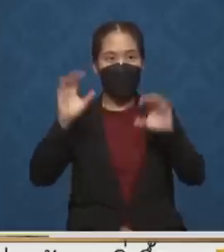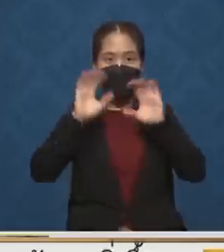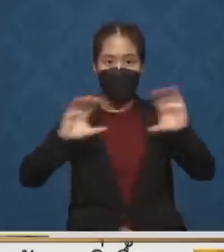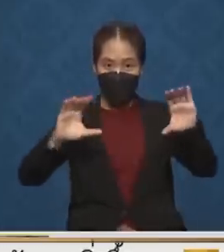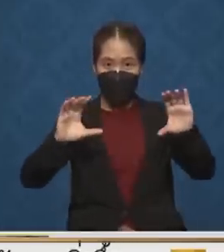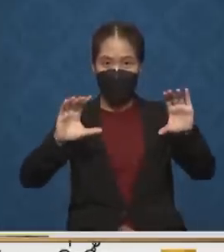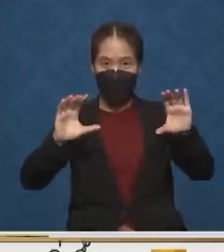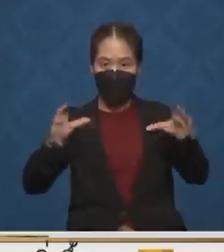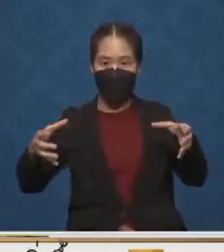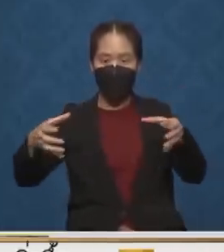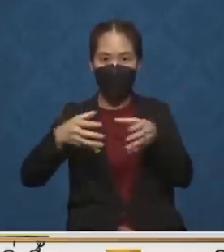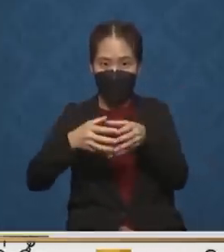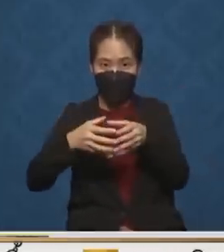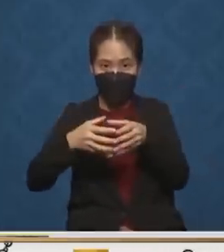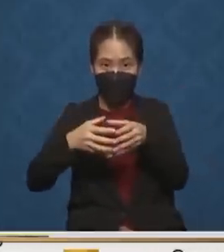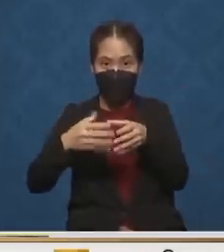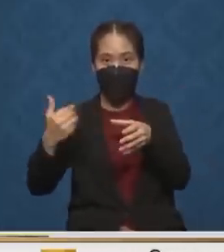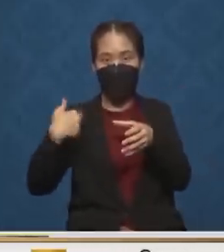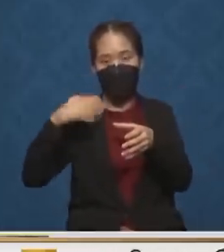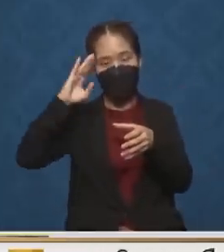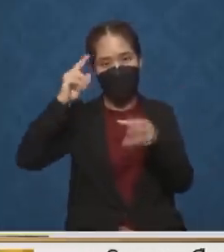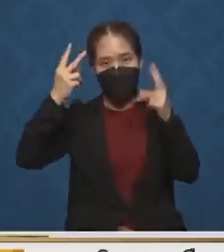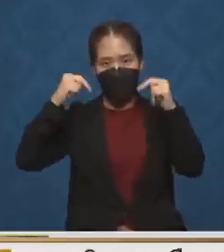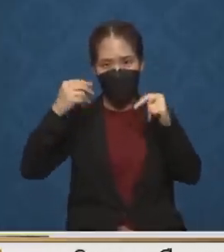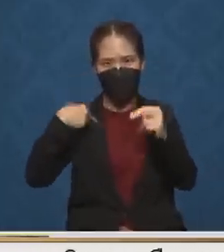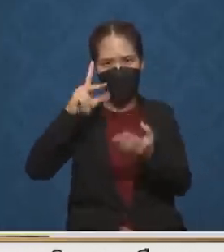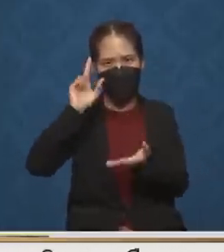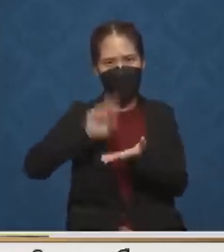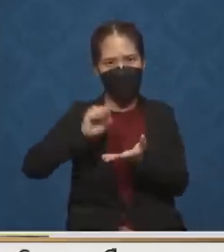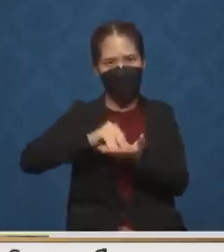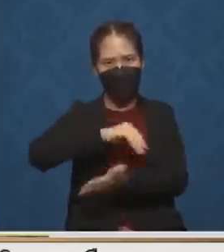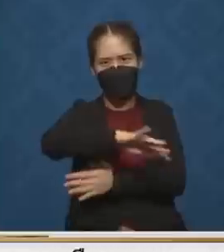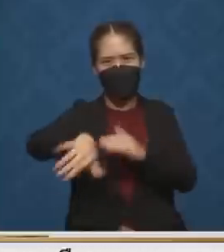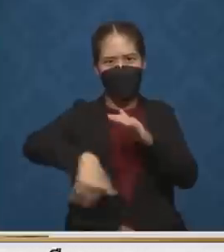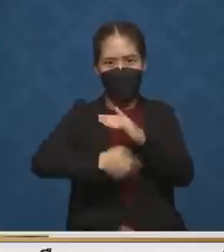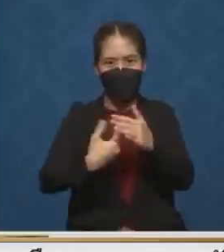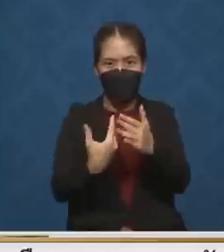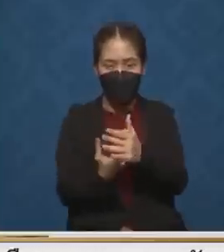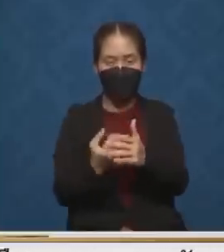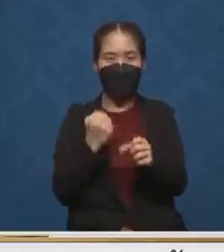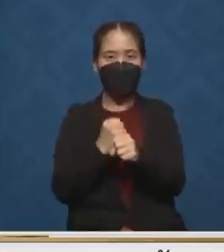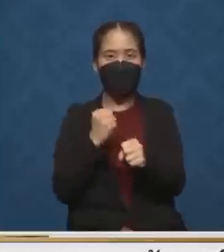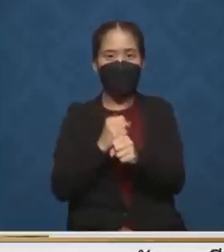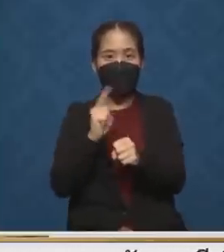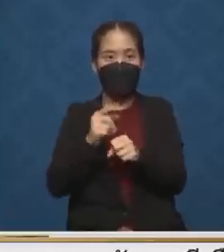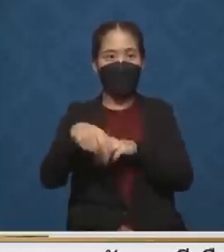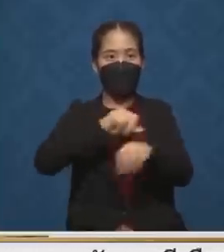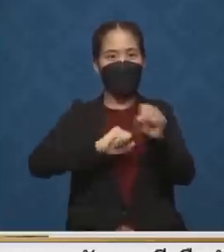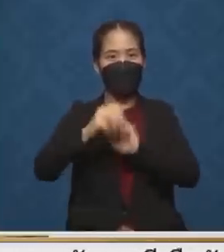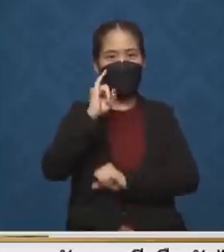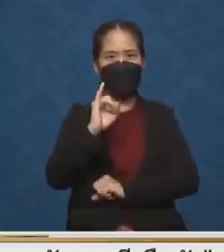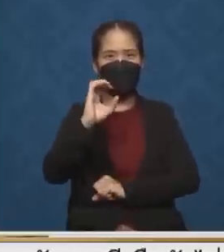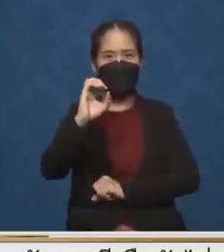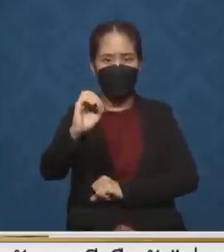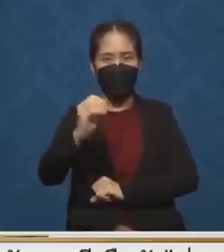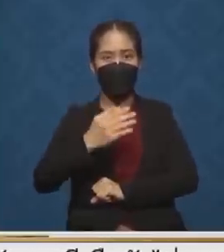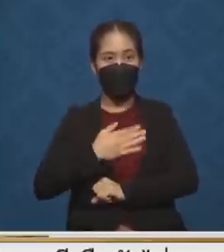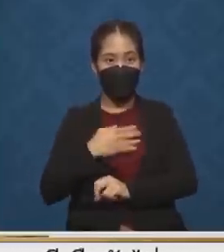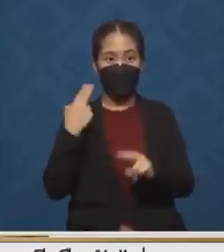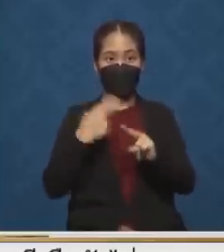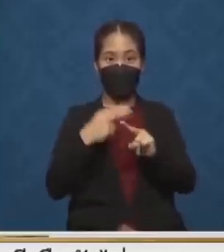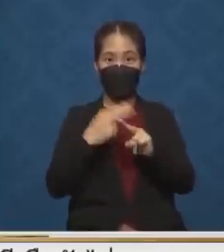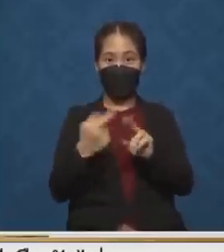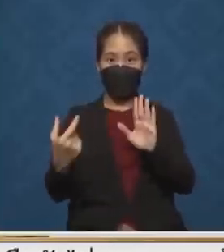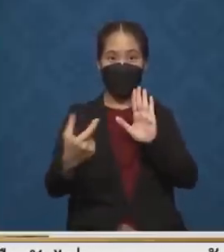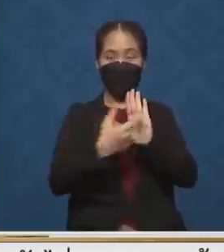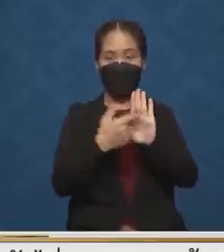ชอผลเอกประยุตจารณชาและรวบรวมข้อมูลทั้งหมดทำองคาประยุปที่เรีกวาปริบัการ I.O.และผมตั้งชื่อรอบนี้